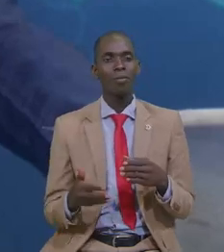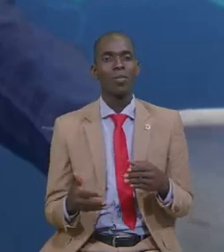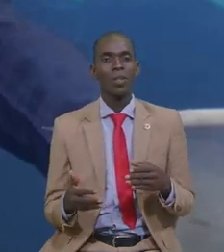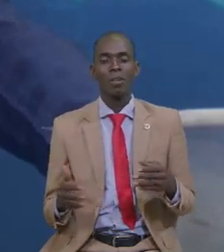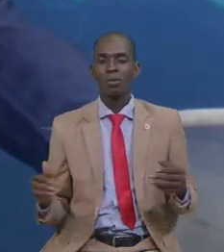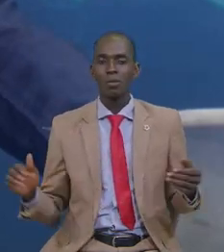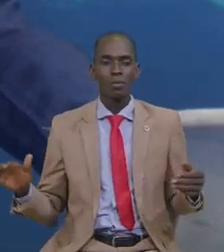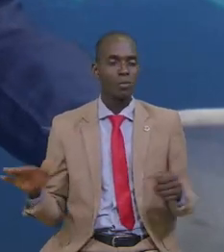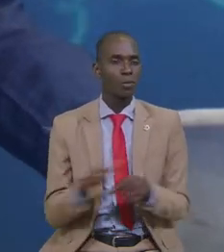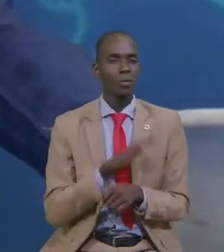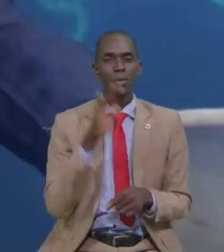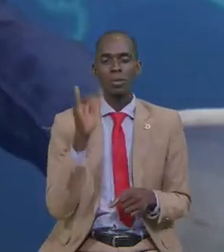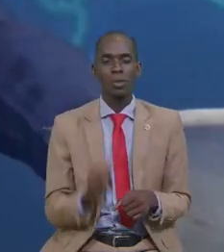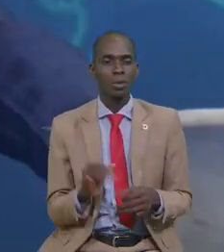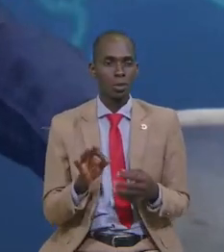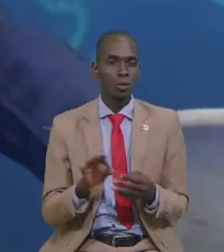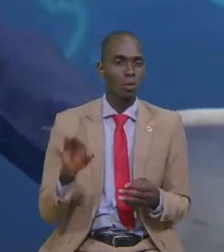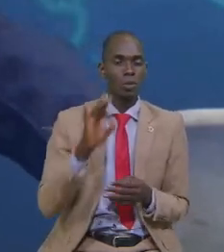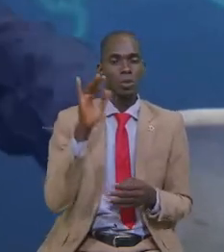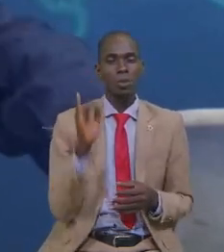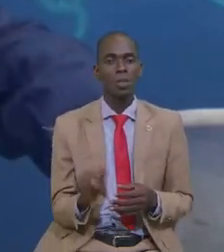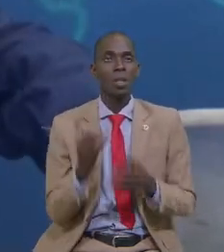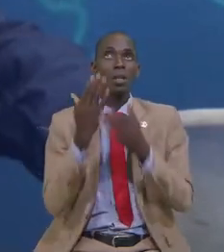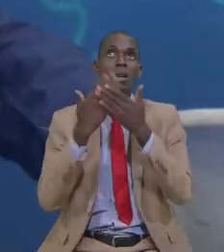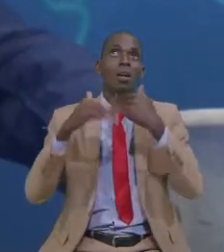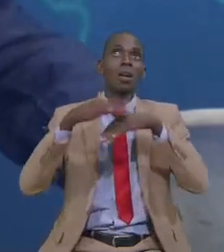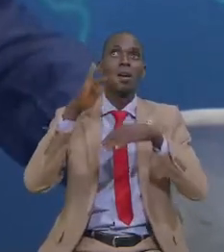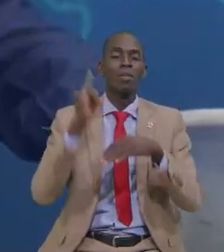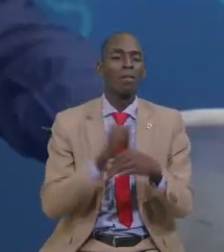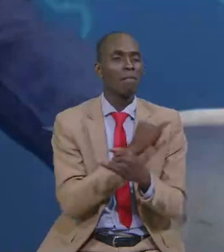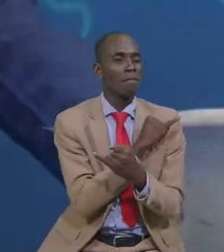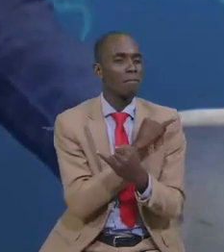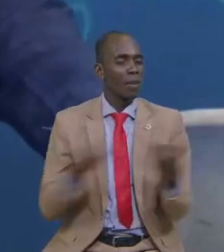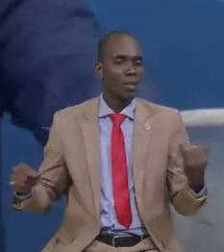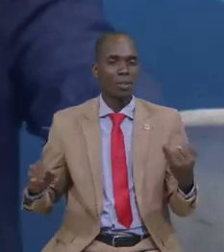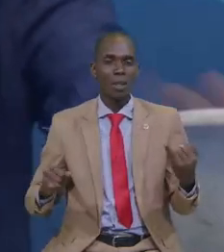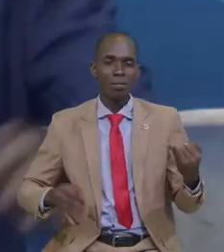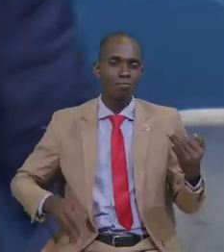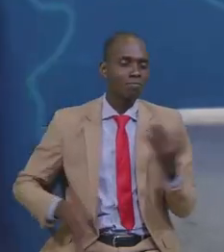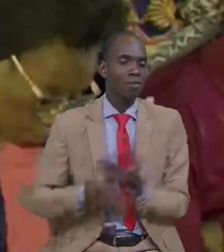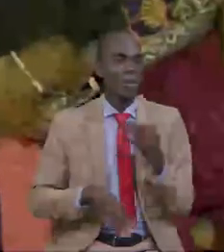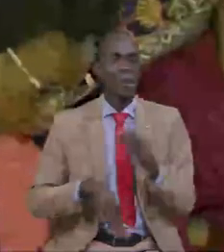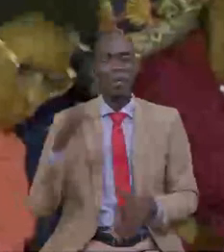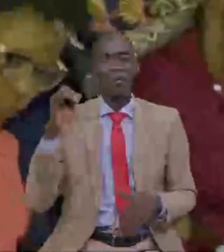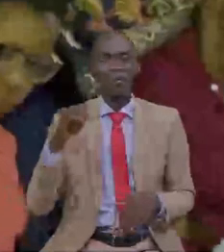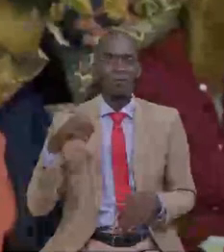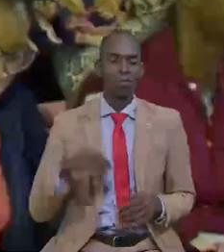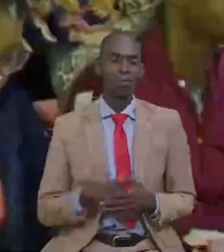Il lui a donné un coup fatal, un coup dernier, un